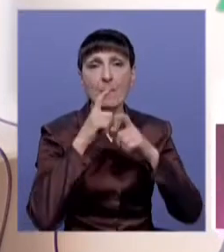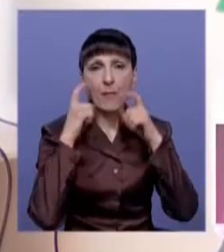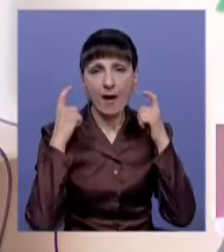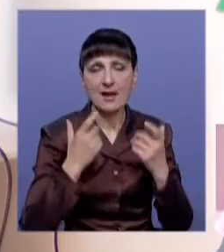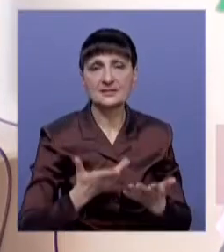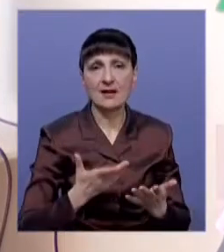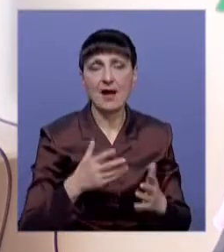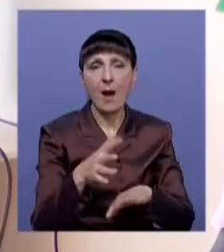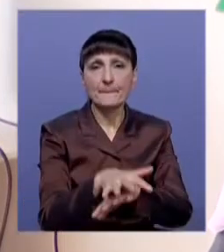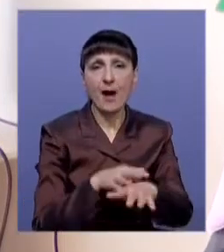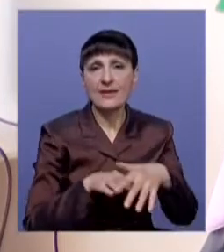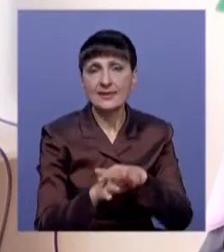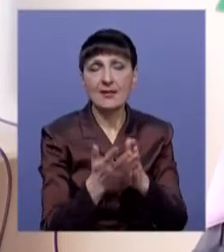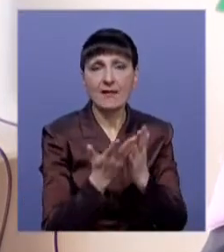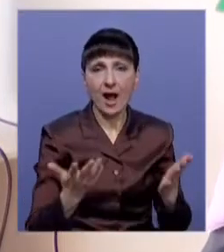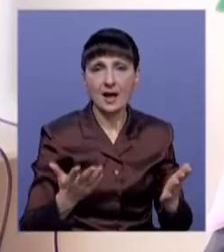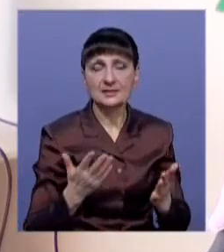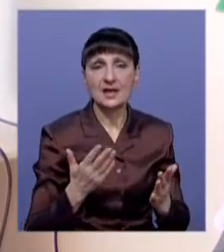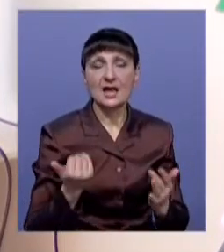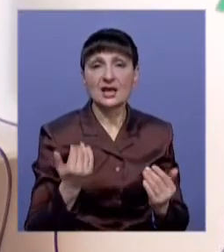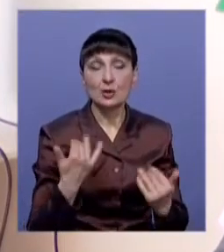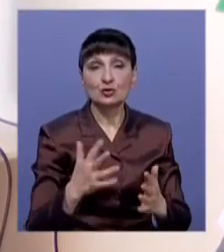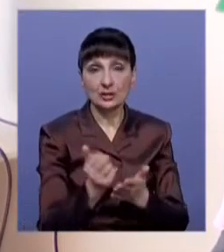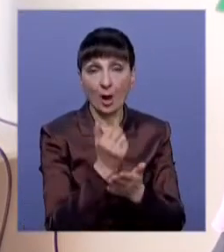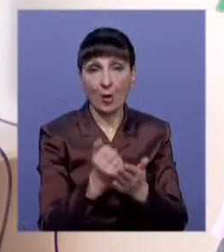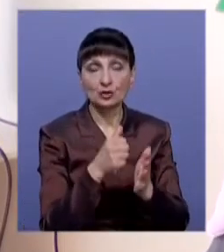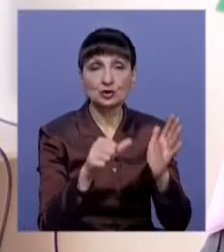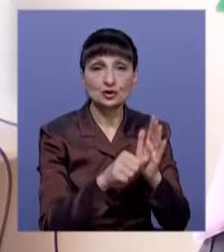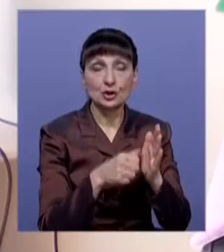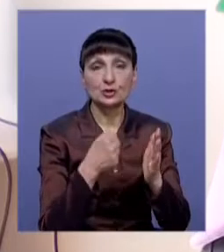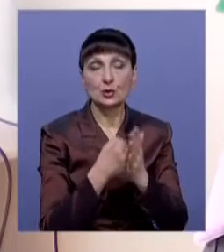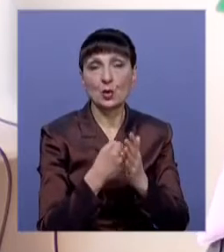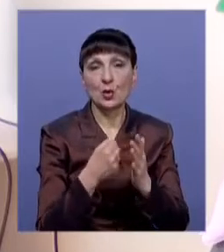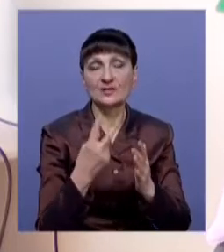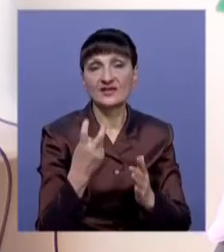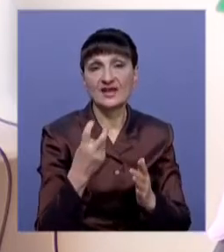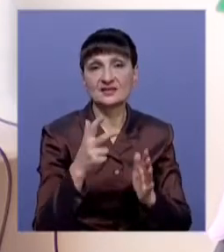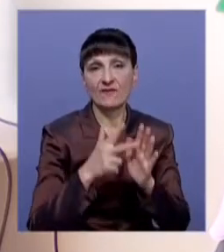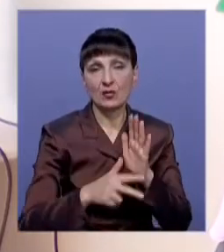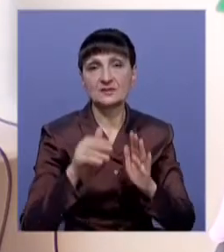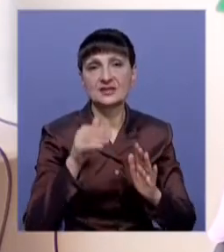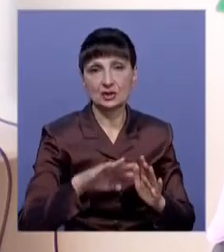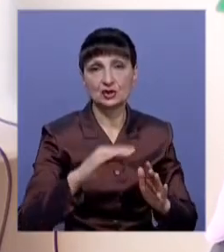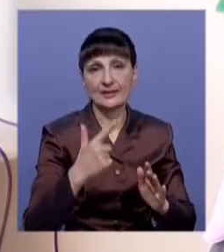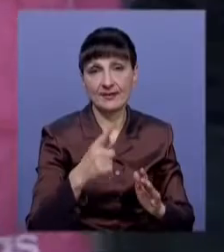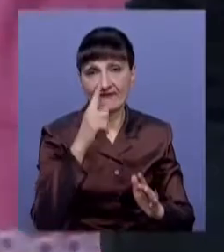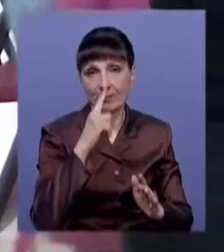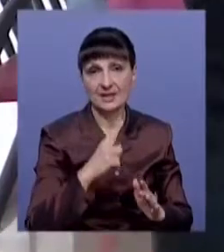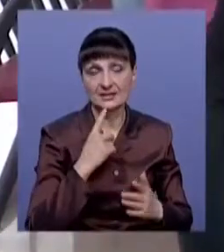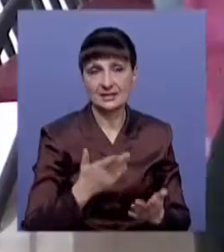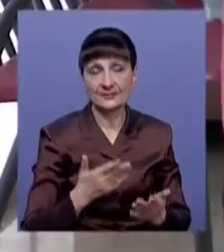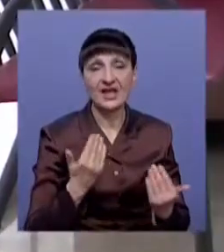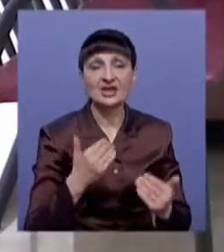одноразовых бахил и в их вышли на доход от 60 до 200 280 тысяч тенге в месяц